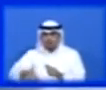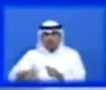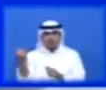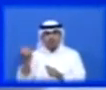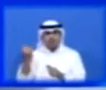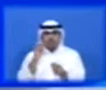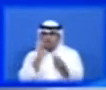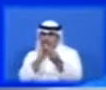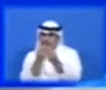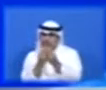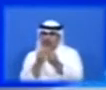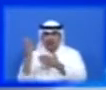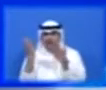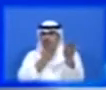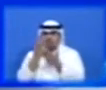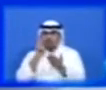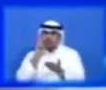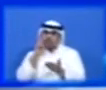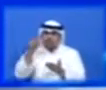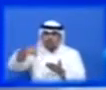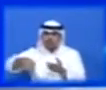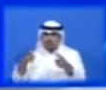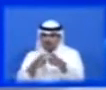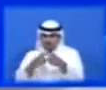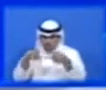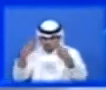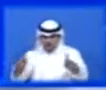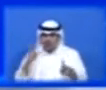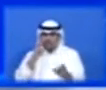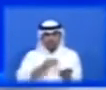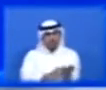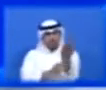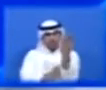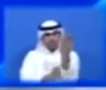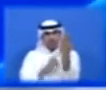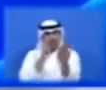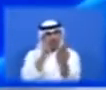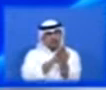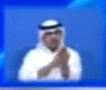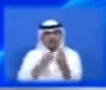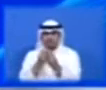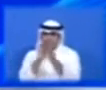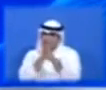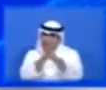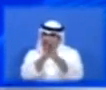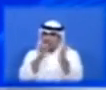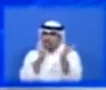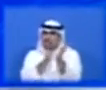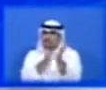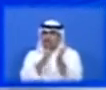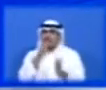الصبيح أنه طلب من الاجتماع إعداد مذكرة قانونية لتحديد دعم السكن وتوضيحه.